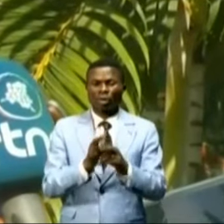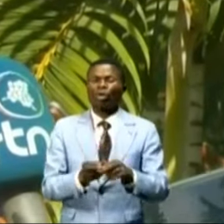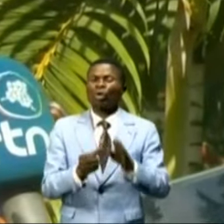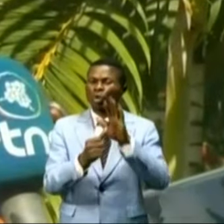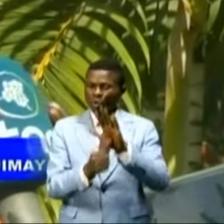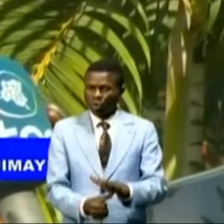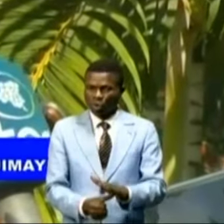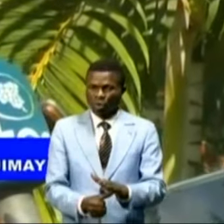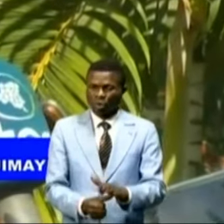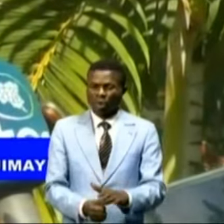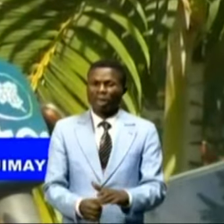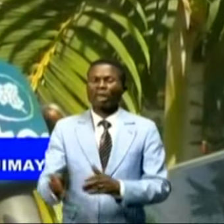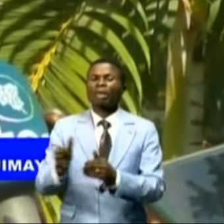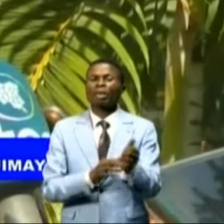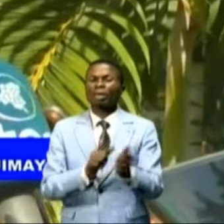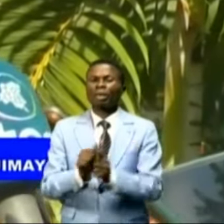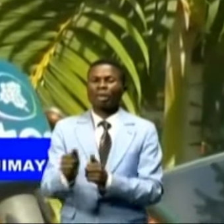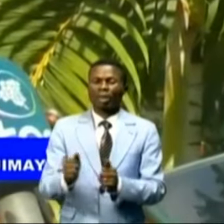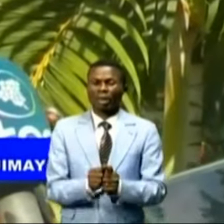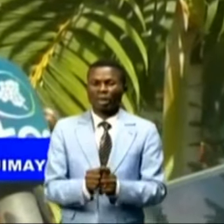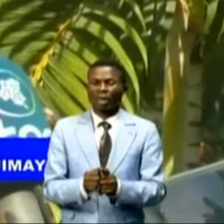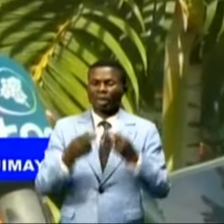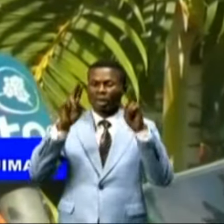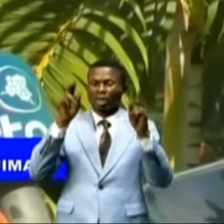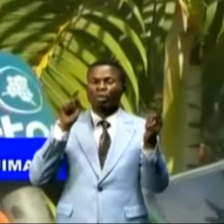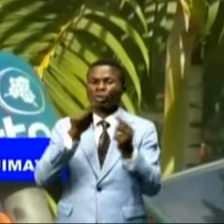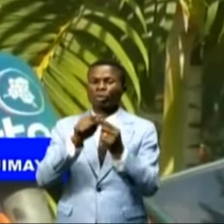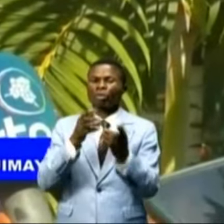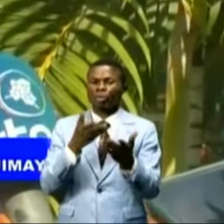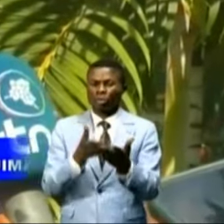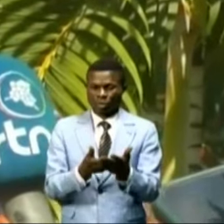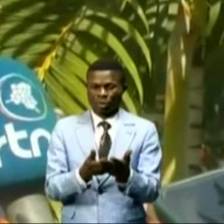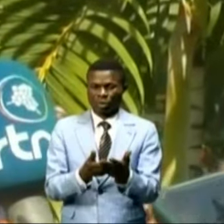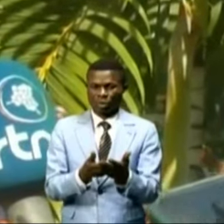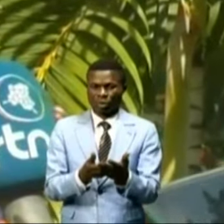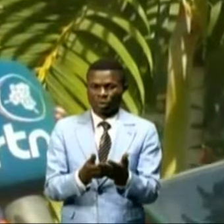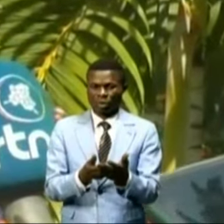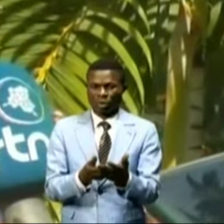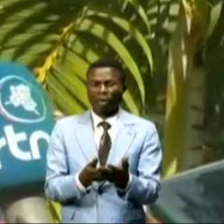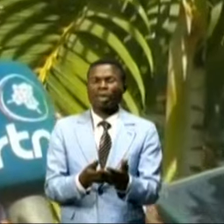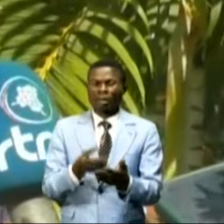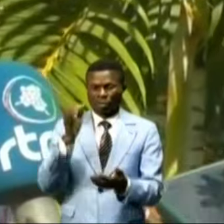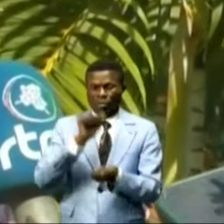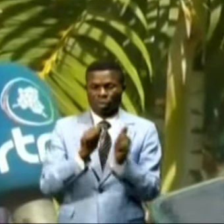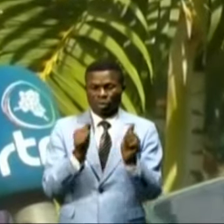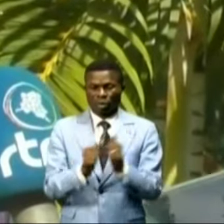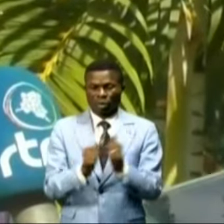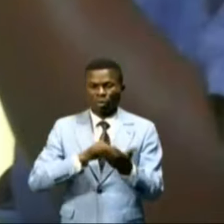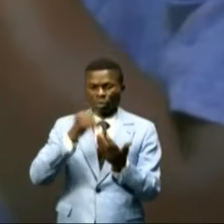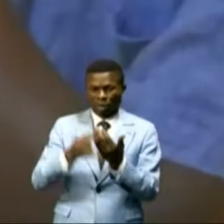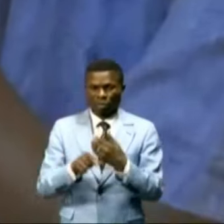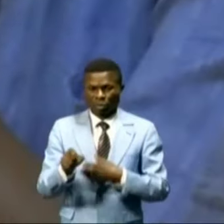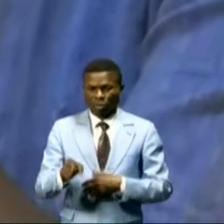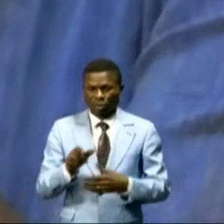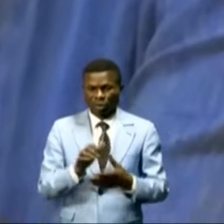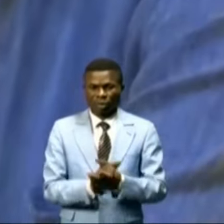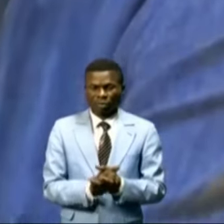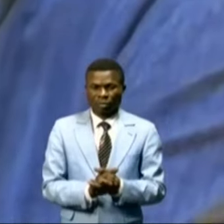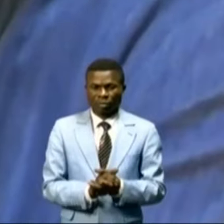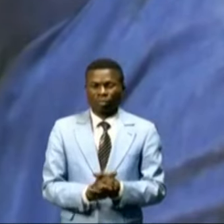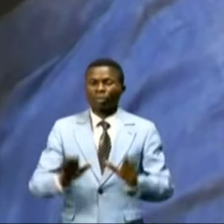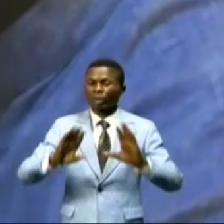met à mal l'atteinte des objectifs qui visent justement à lutter contre la déforestation dans ce pays.